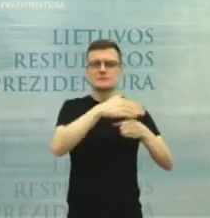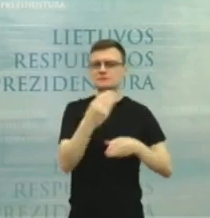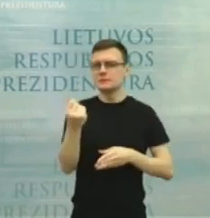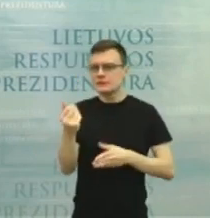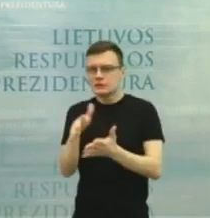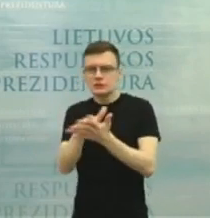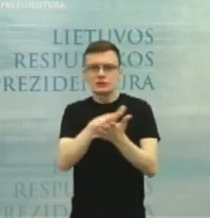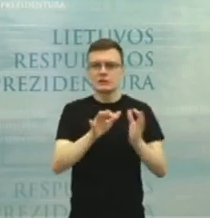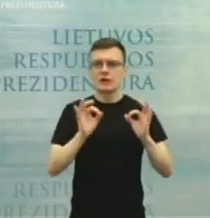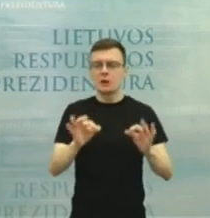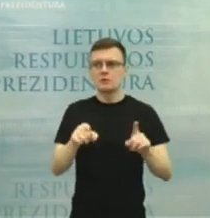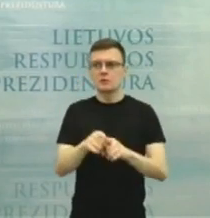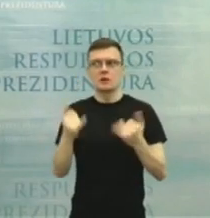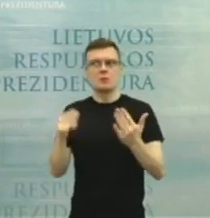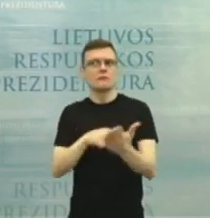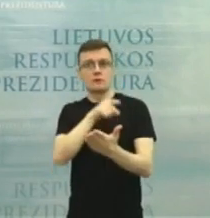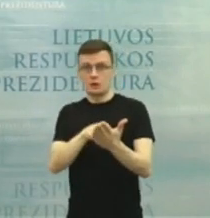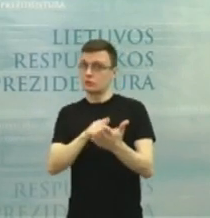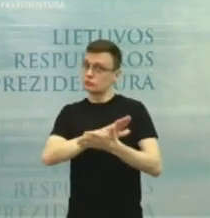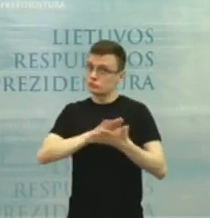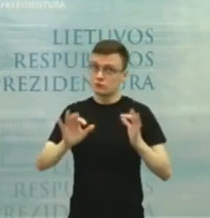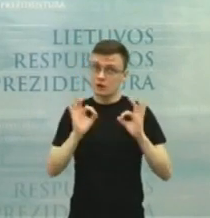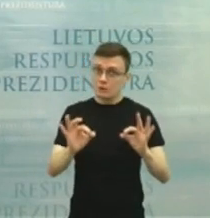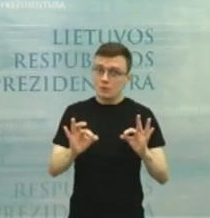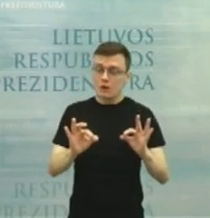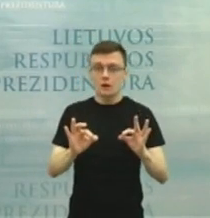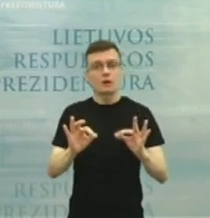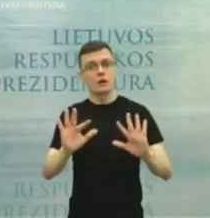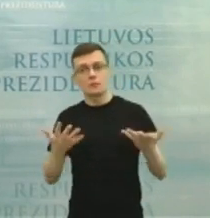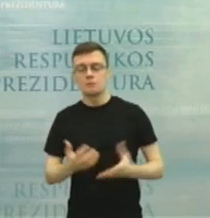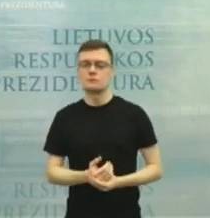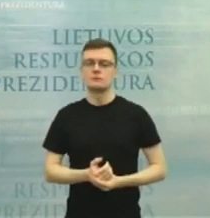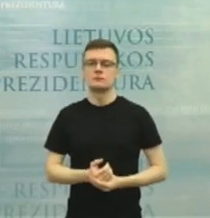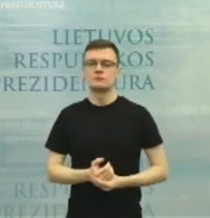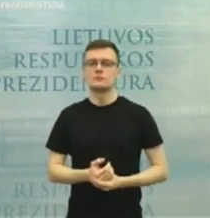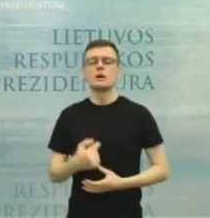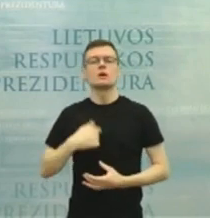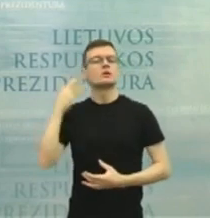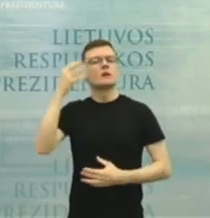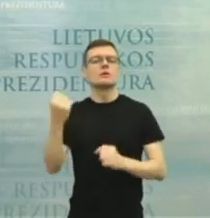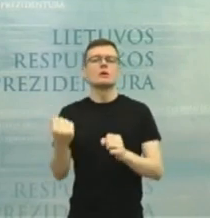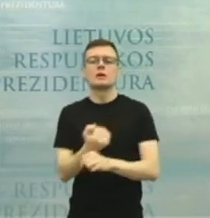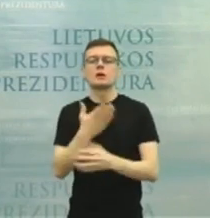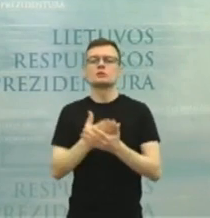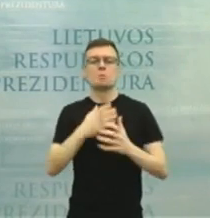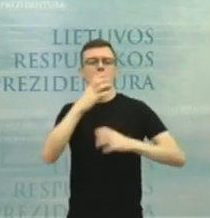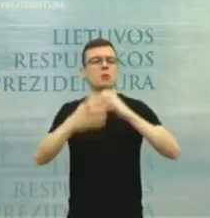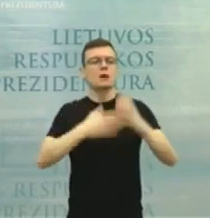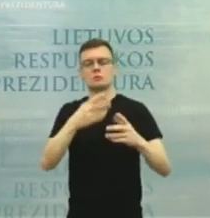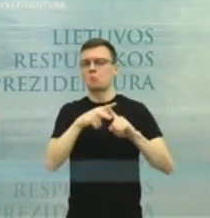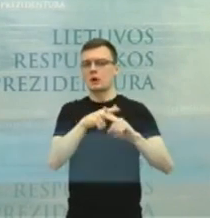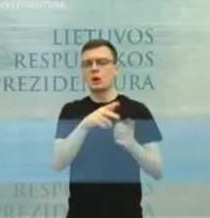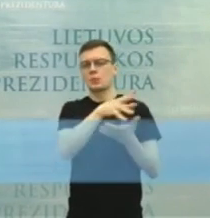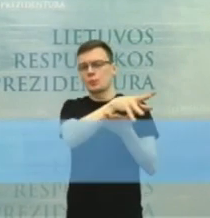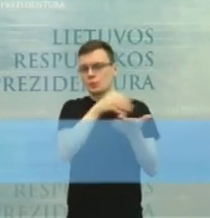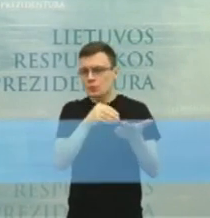tokie klausimai, ar jos tai daro skaidriai? Aš manau, esu įsitikinęs, kad mes turim diegti pasaulinę praktiką, federacijos turi